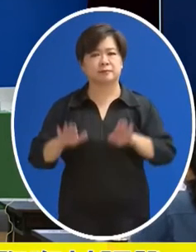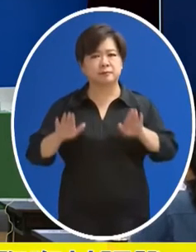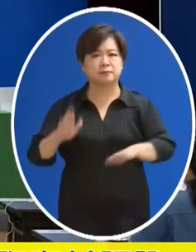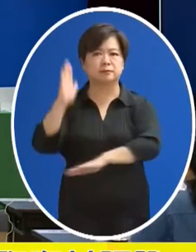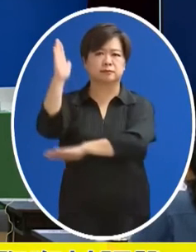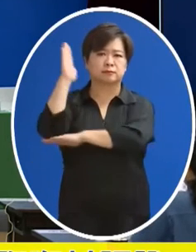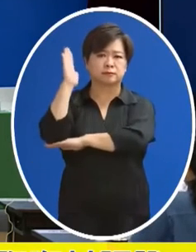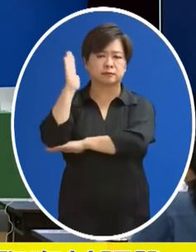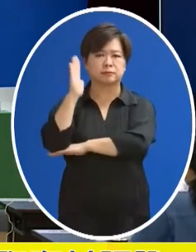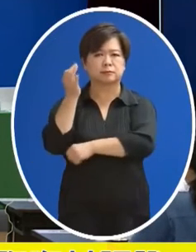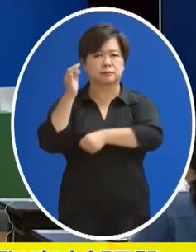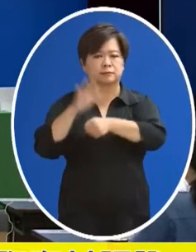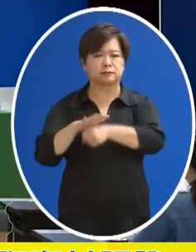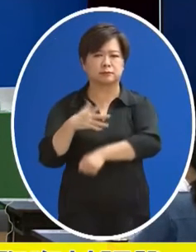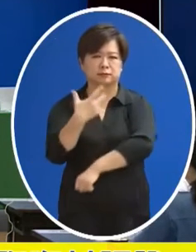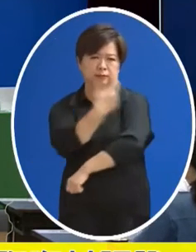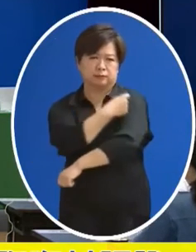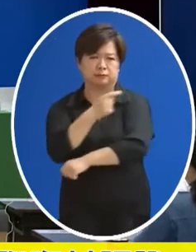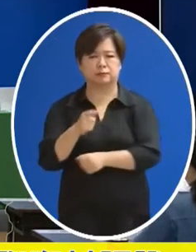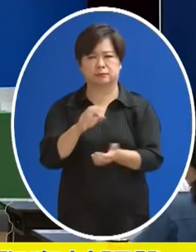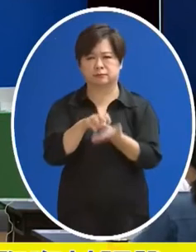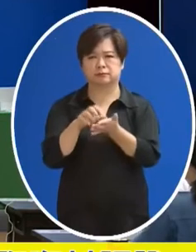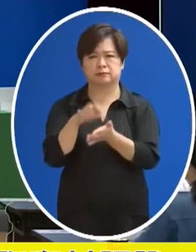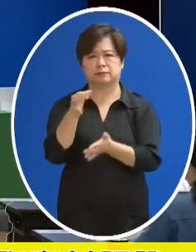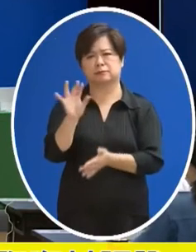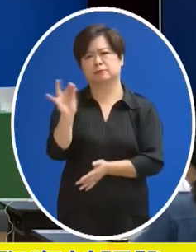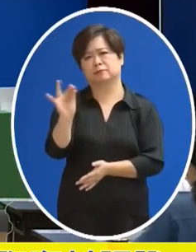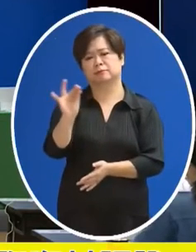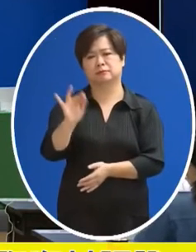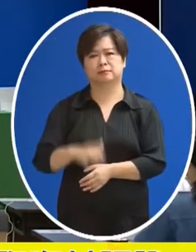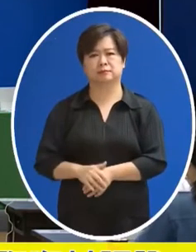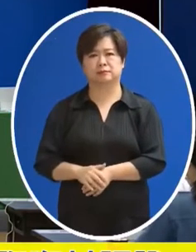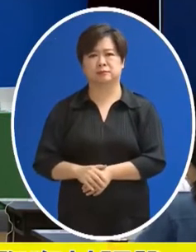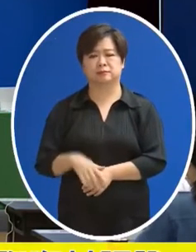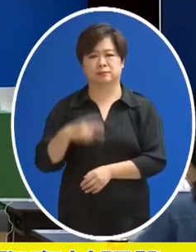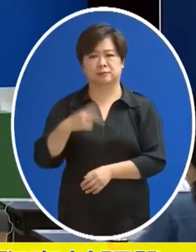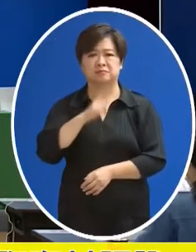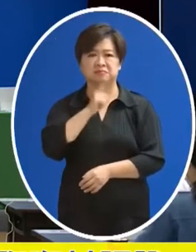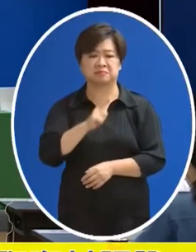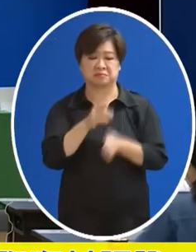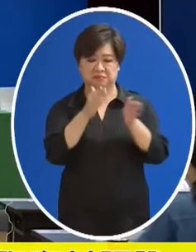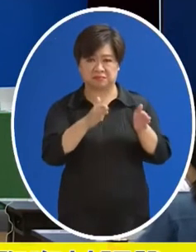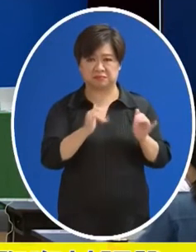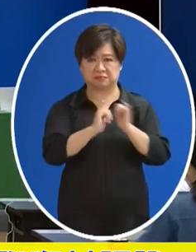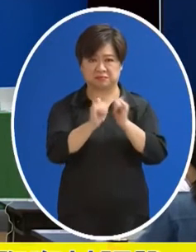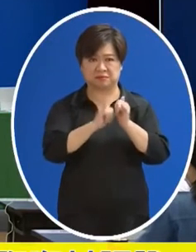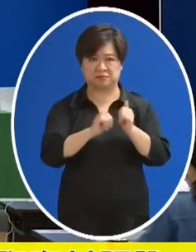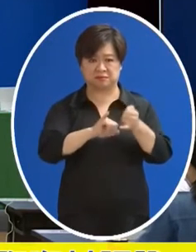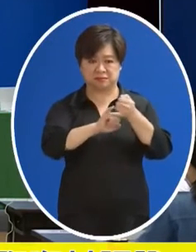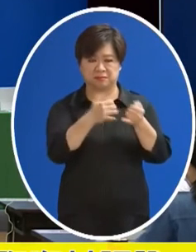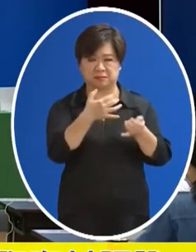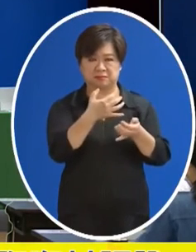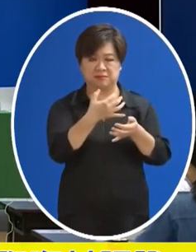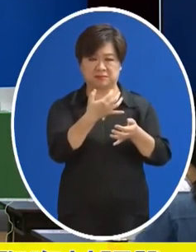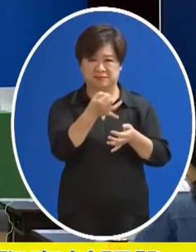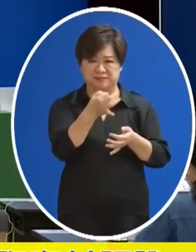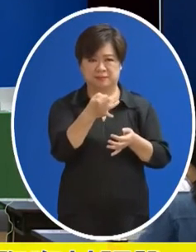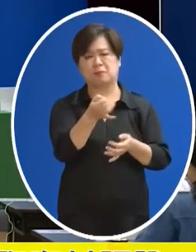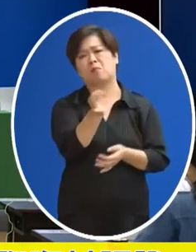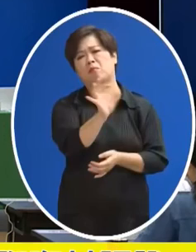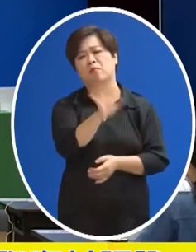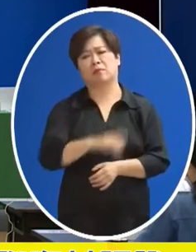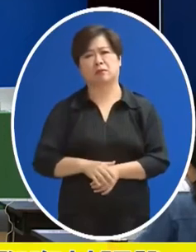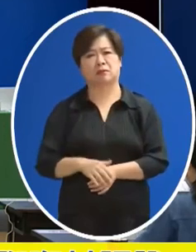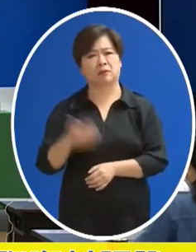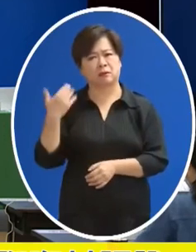政府补助疫苗处置费只有100元，然后日前又宣布说不会跟民众来收挂号费，那院所等于是亏